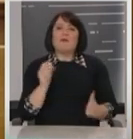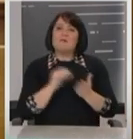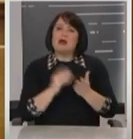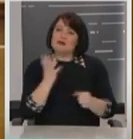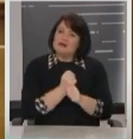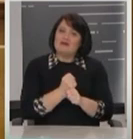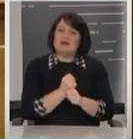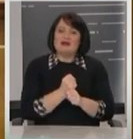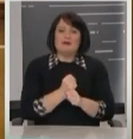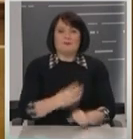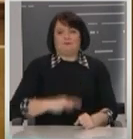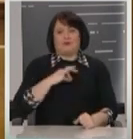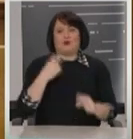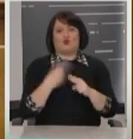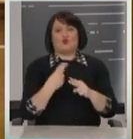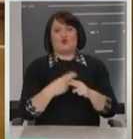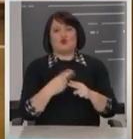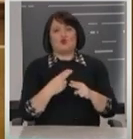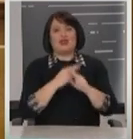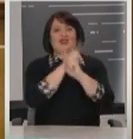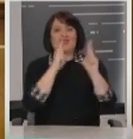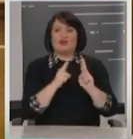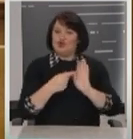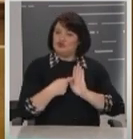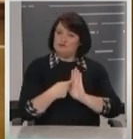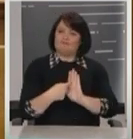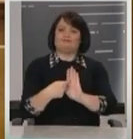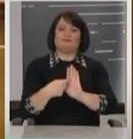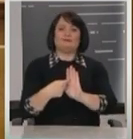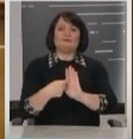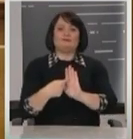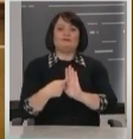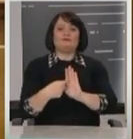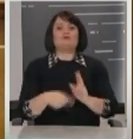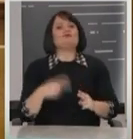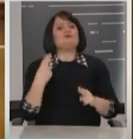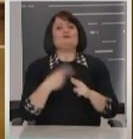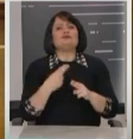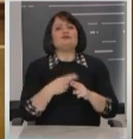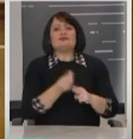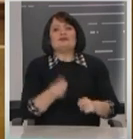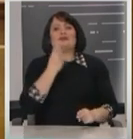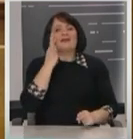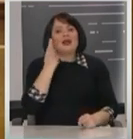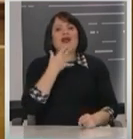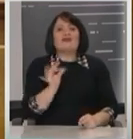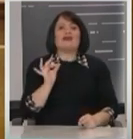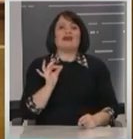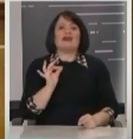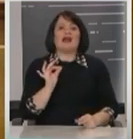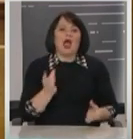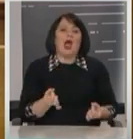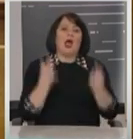ανακτώντας το κύρος της στη διεθνή σκηνή και το κυριότερο έχοντας την ευκαιρία να